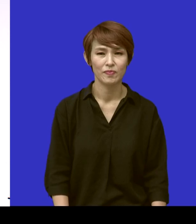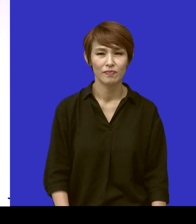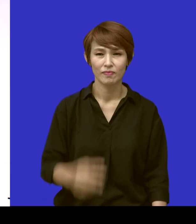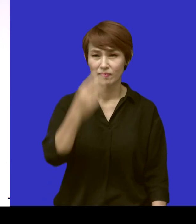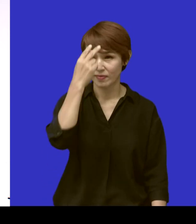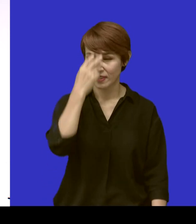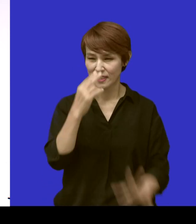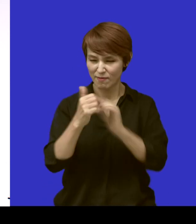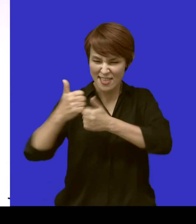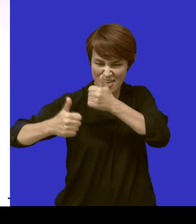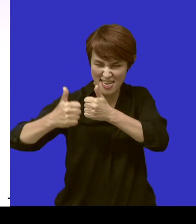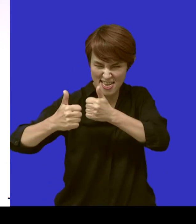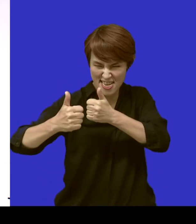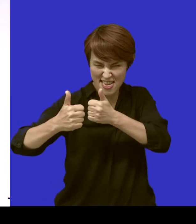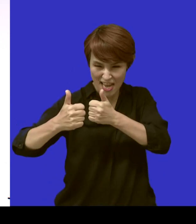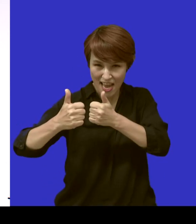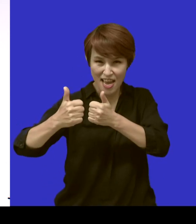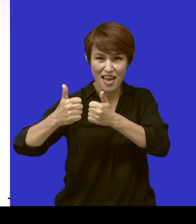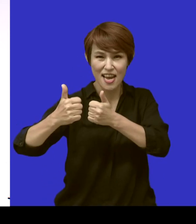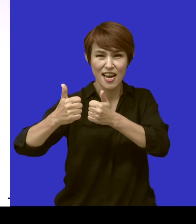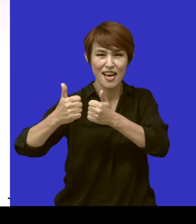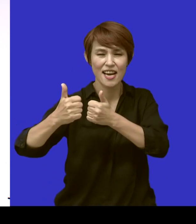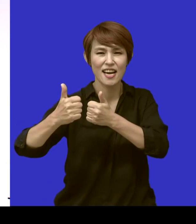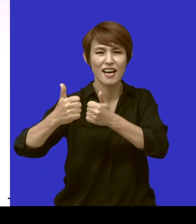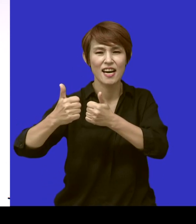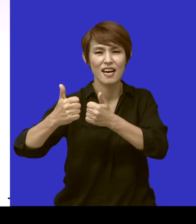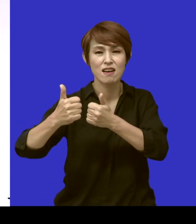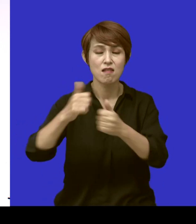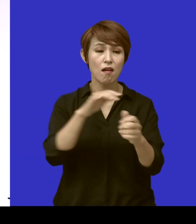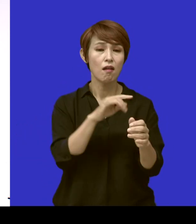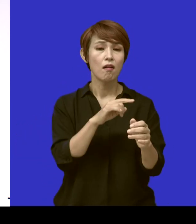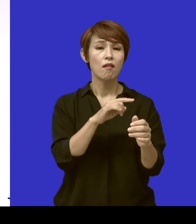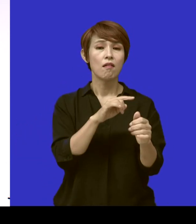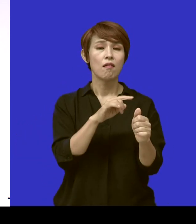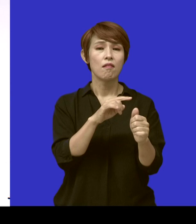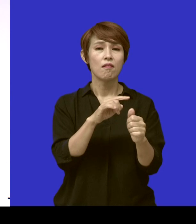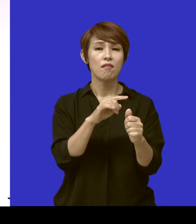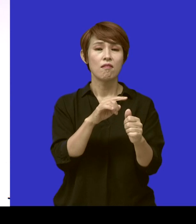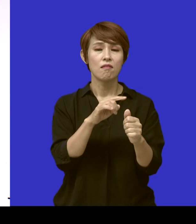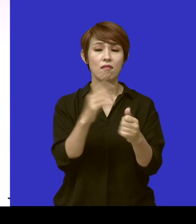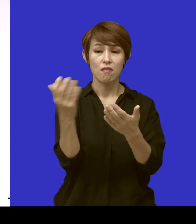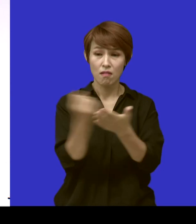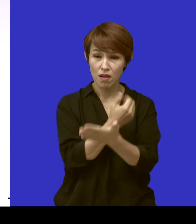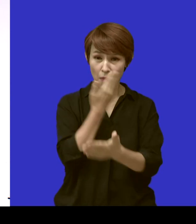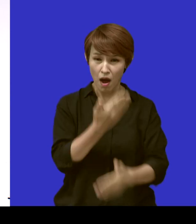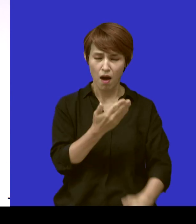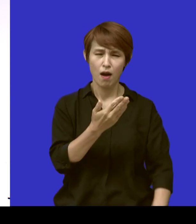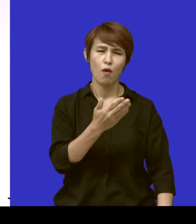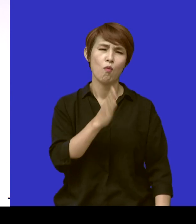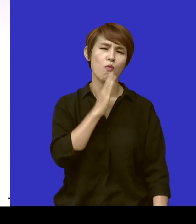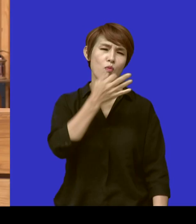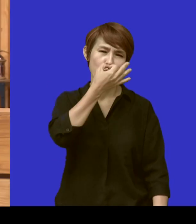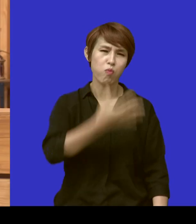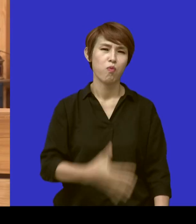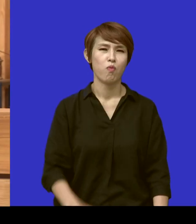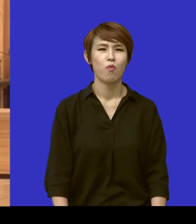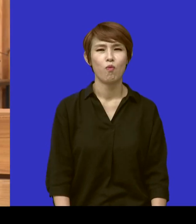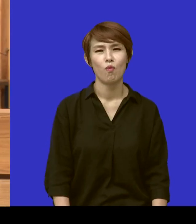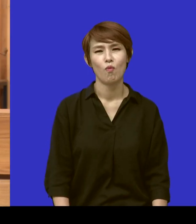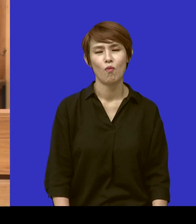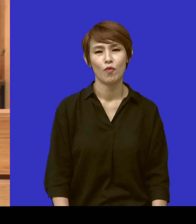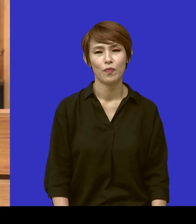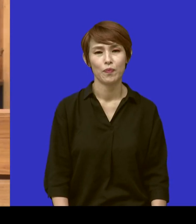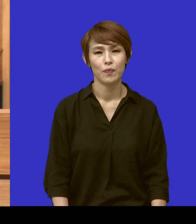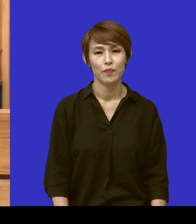시각장애 분들하고 경쟁해서 농맹인들이 이 한 손해를 얻는 게 굉장히 쉽지 않습니다. 네.